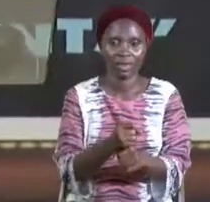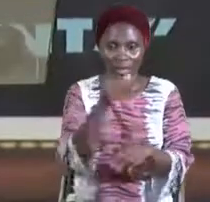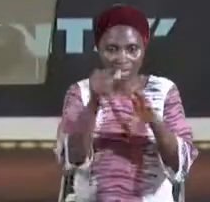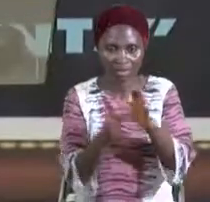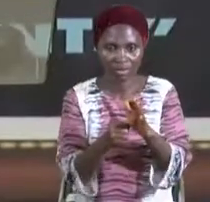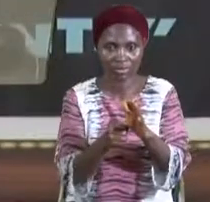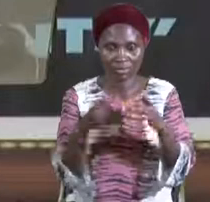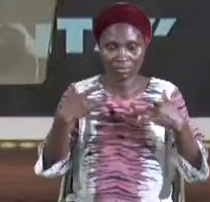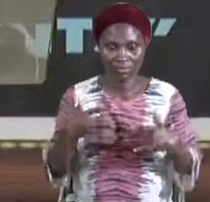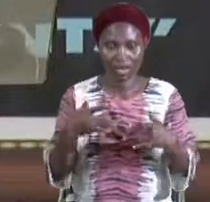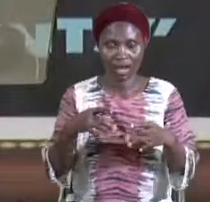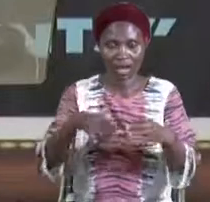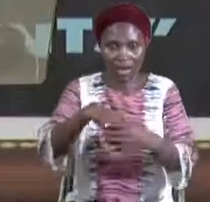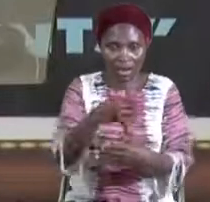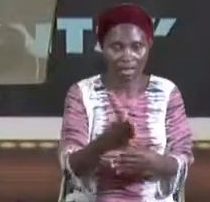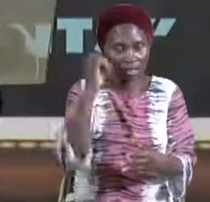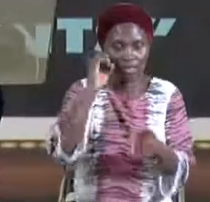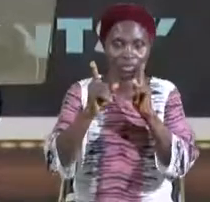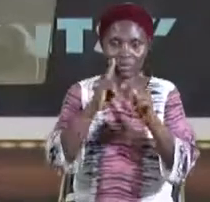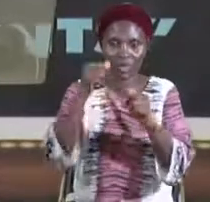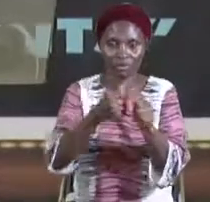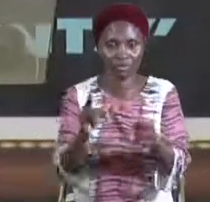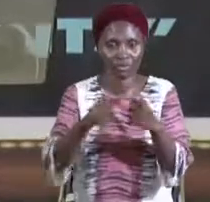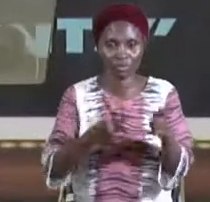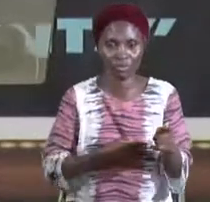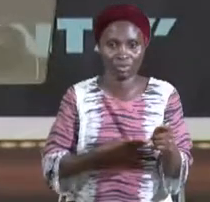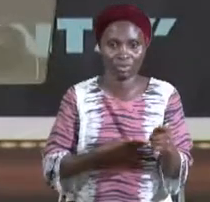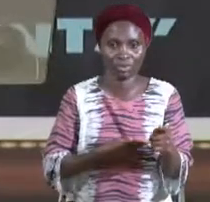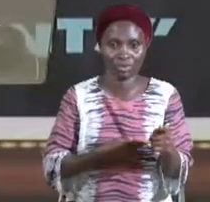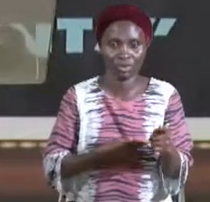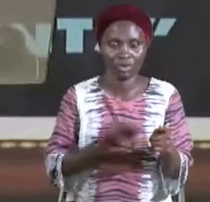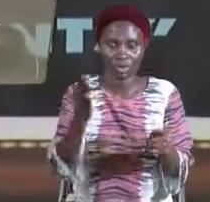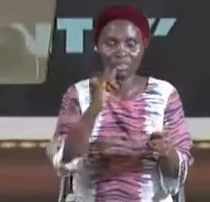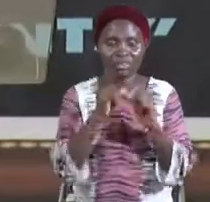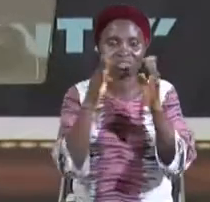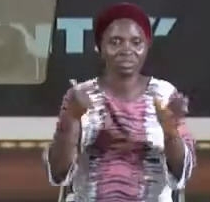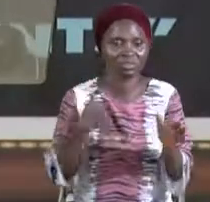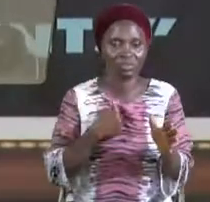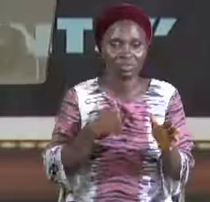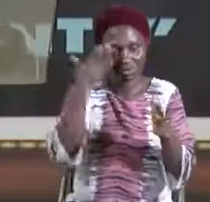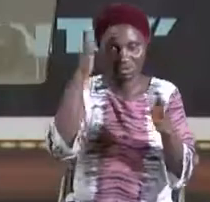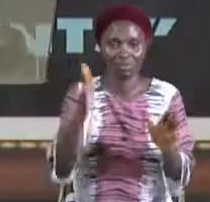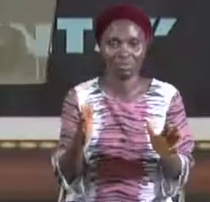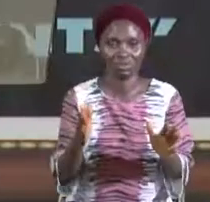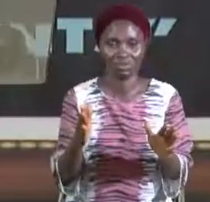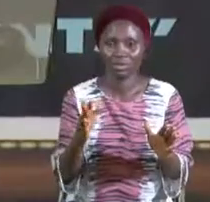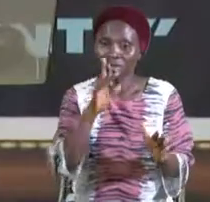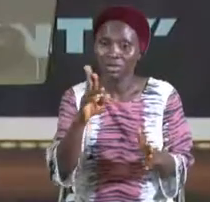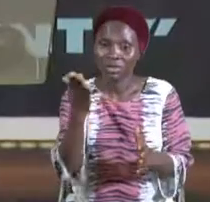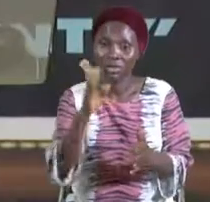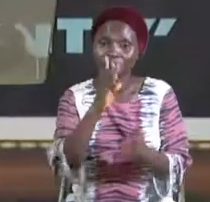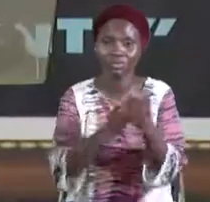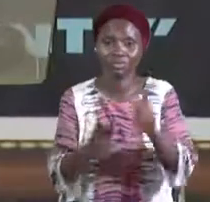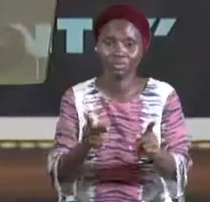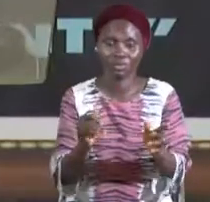n'y a plus rien d'autre à connaître. Il y a certaines personnes qui pensent comme ça. Ils disent, oh, je suis à la vie profonde depuis toutes ces